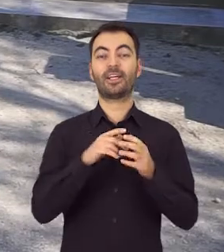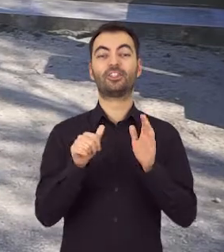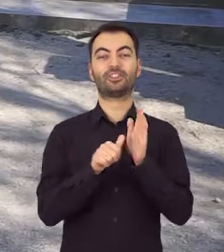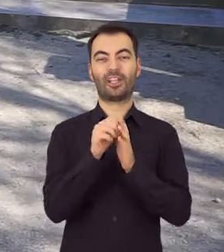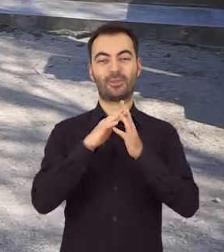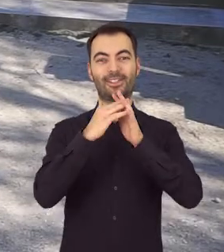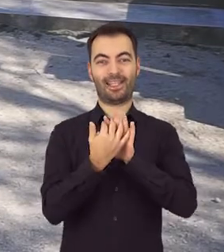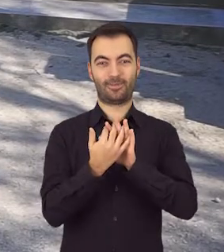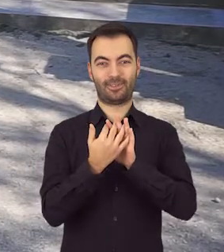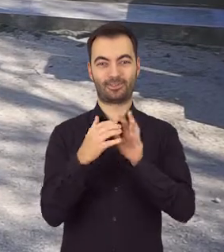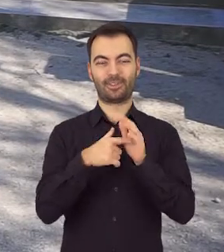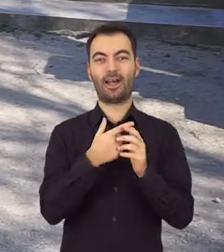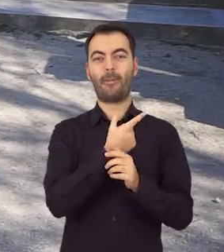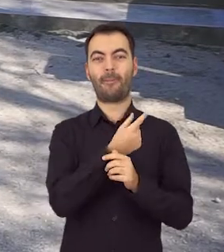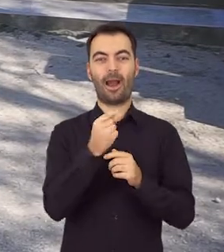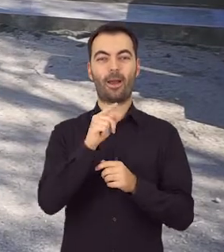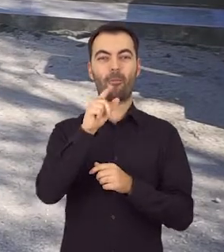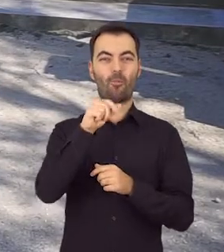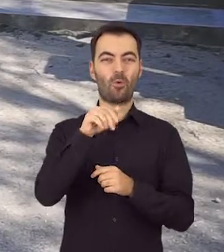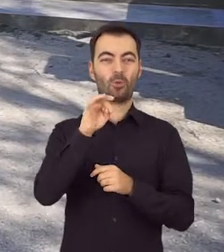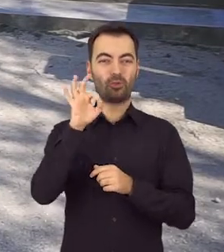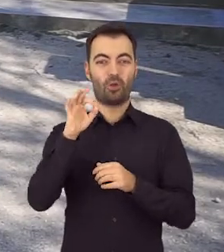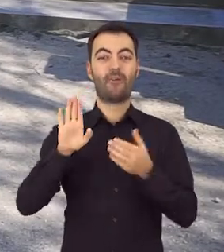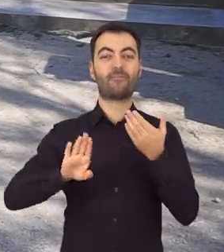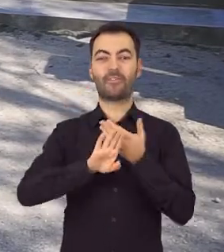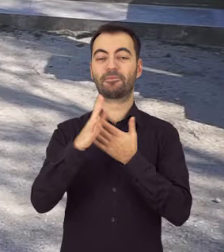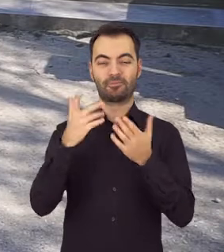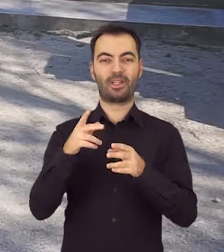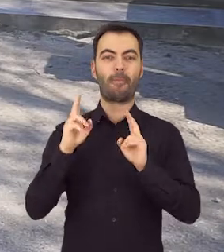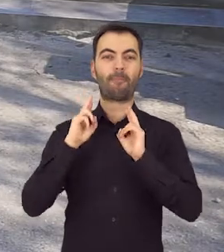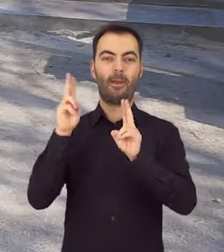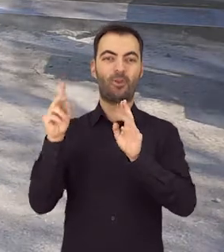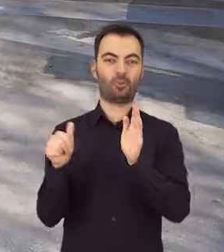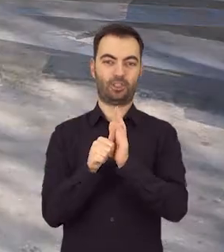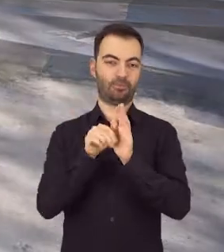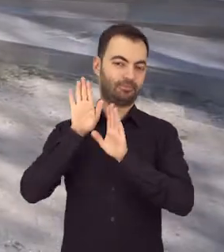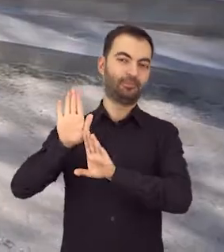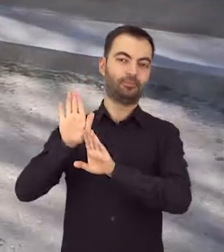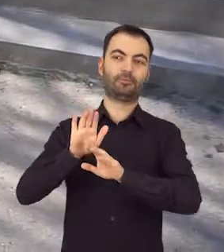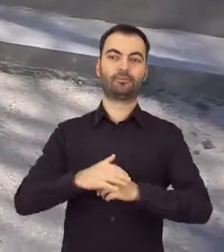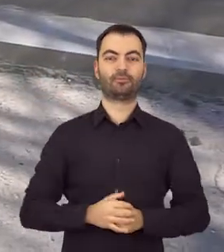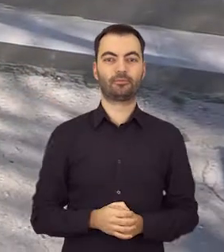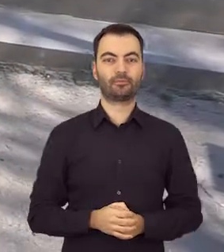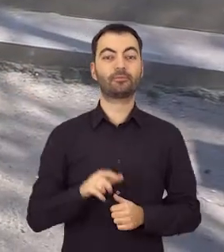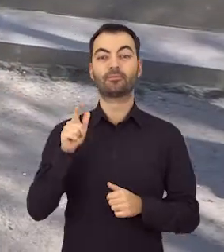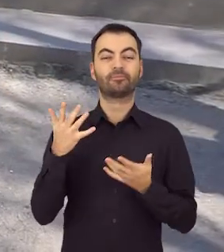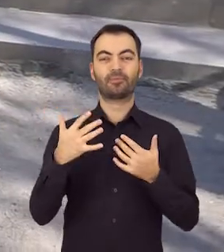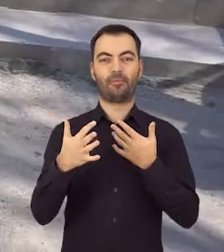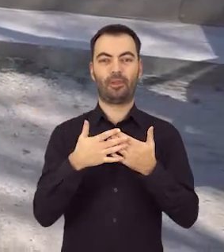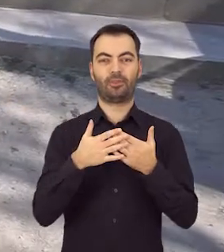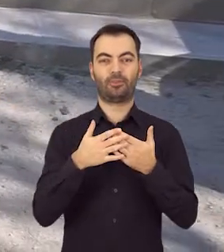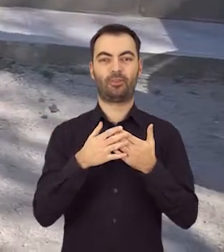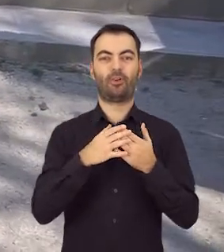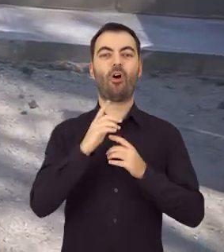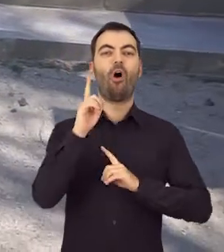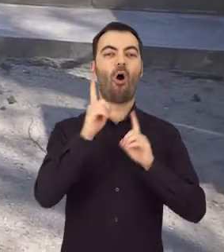Zabytkowe rzeźby z przedstawieniami par puttów eksponowane są obecnie w pawilonie rzeźby. Znajduje się on